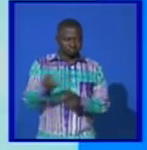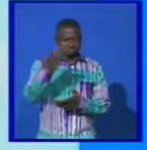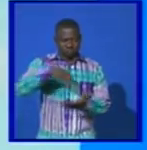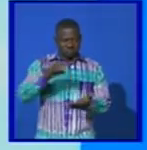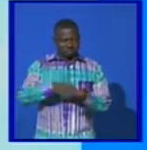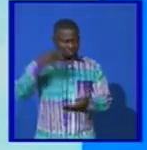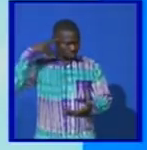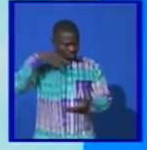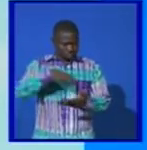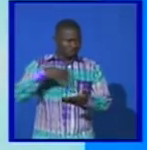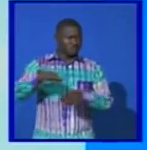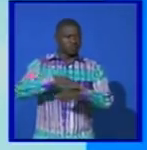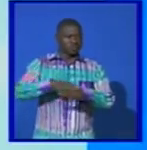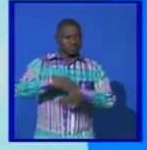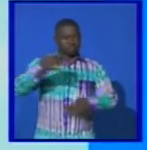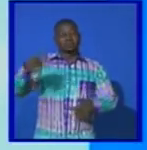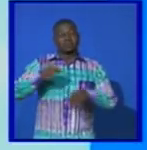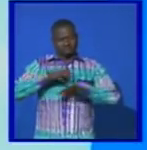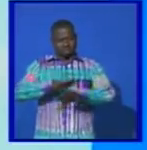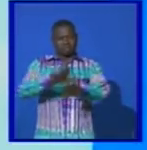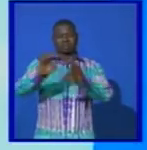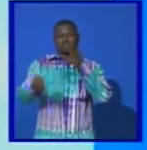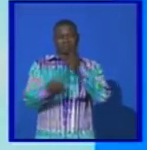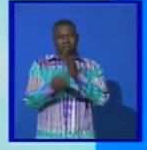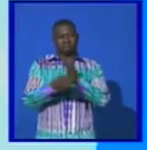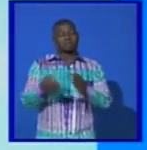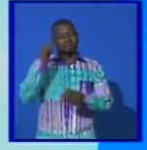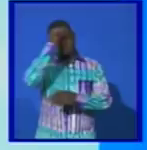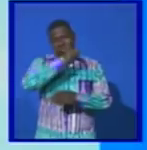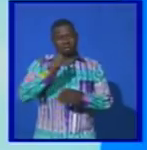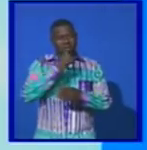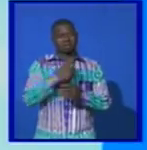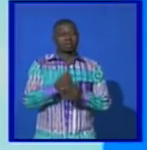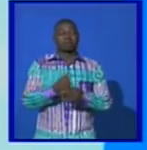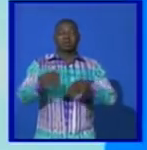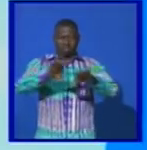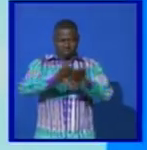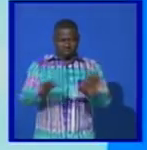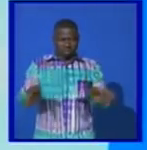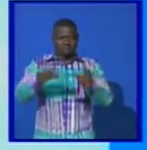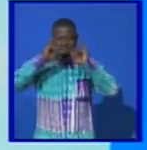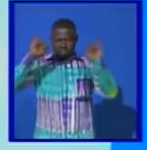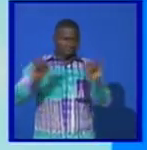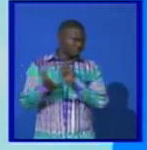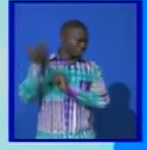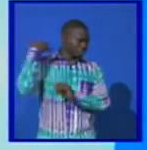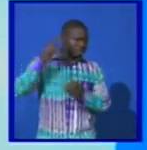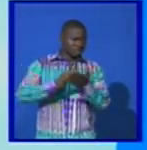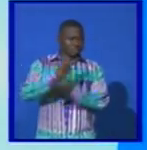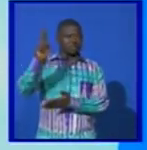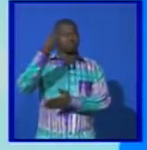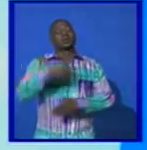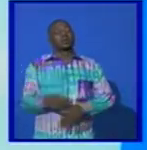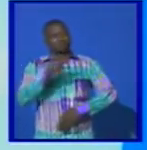sur l'intégration économique en Afrique, CERLEA, ont été lancées jeudi dernier à l'Université Norbert Zongo de Koudougou.